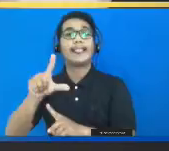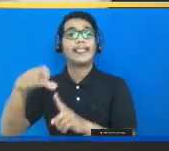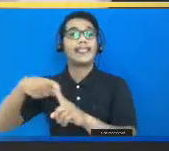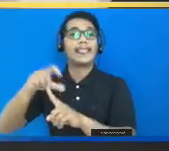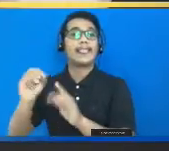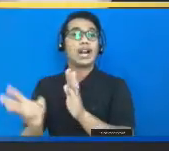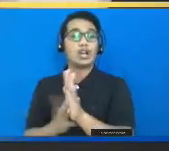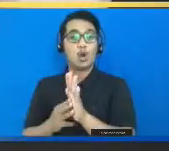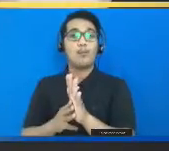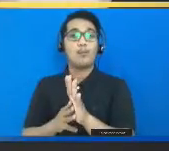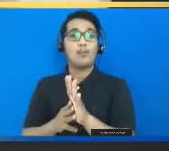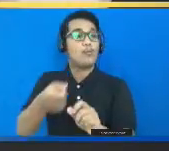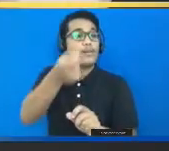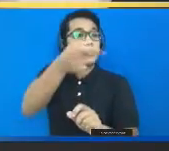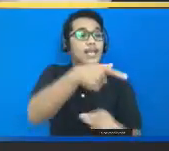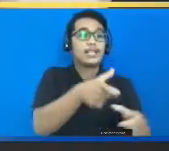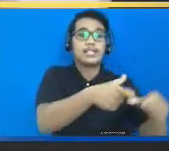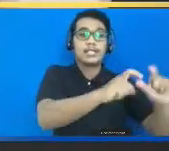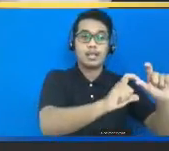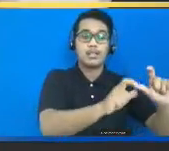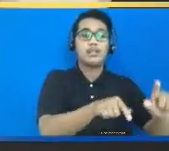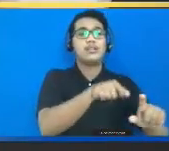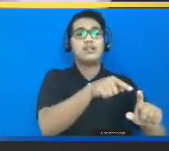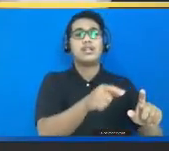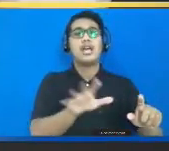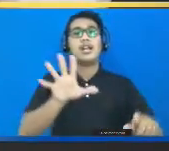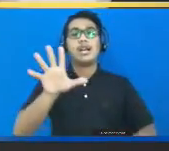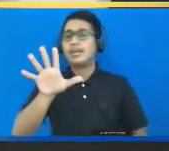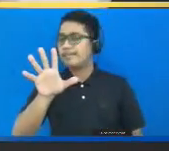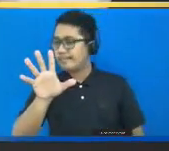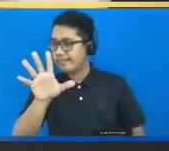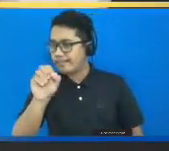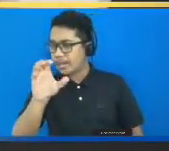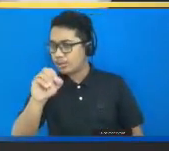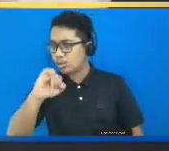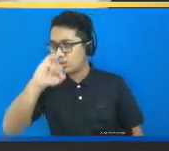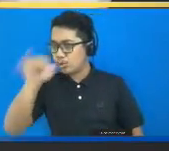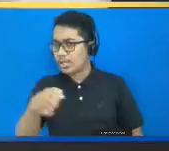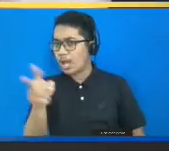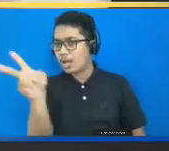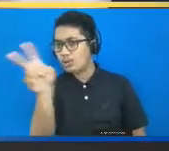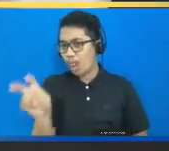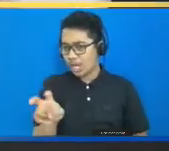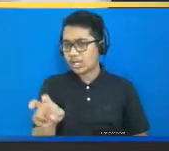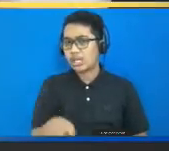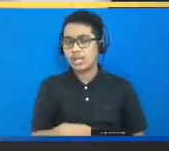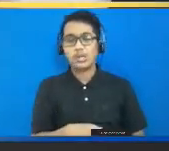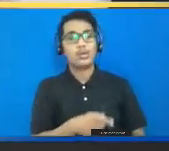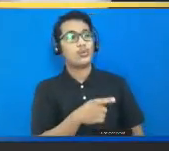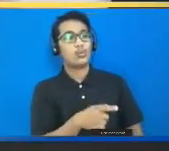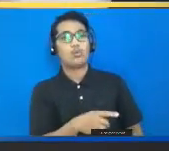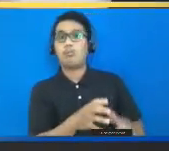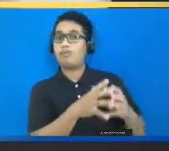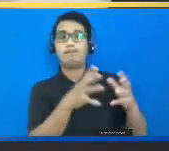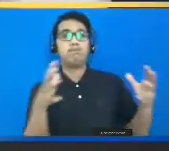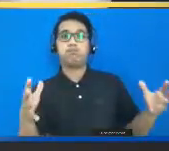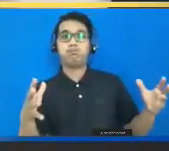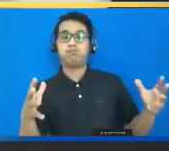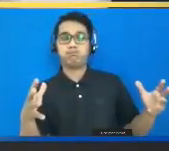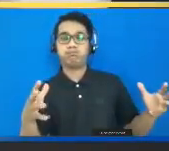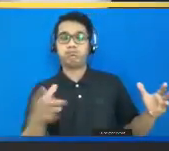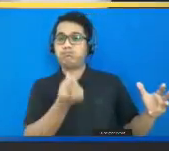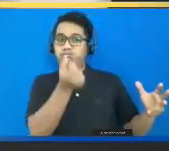untuk invest ke step kemarin dia sunrise 500 juta dollar gitu ya ini ini terbesar fun